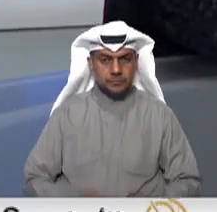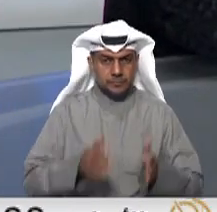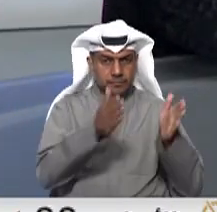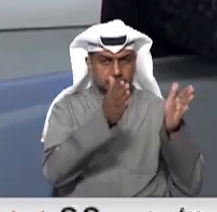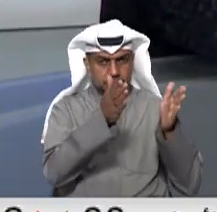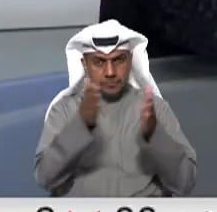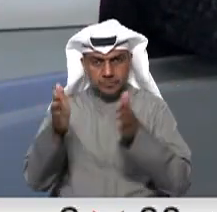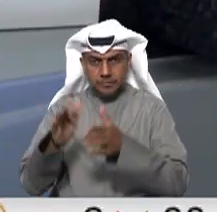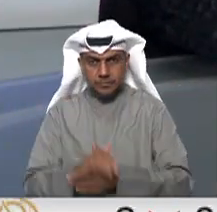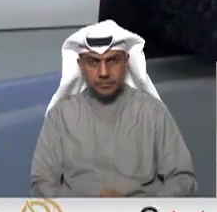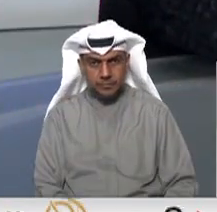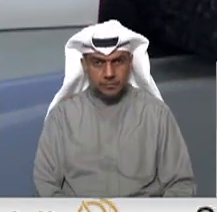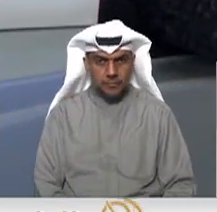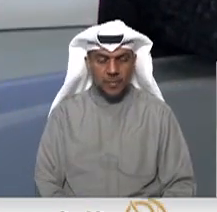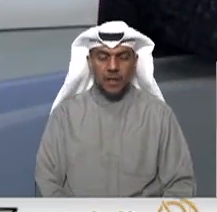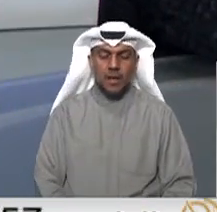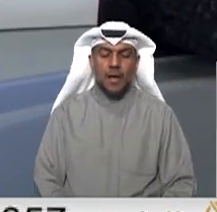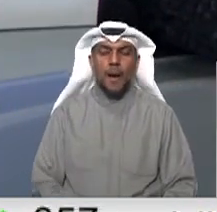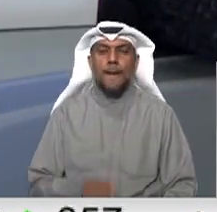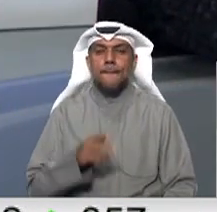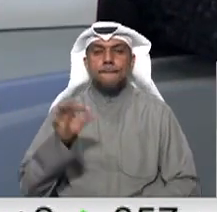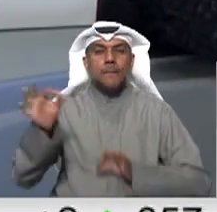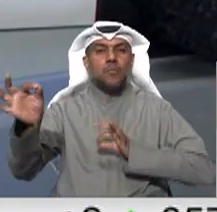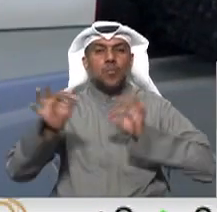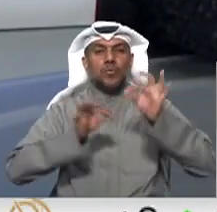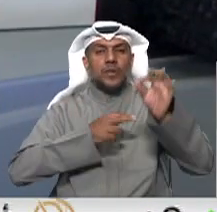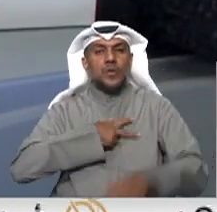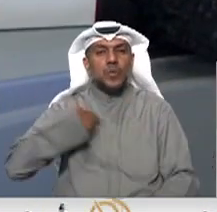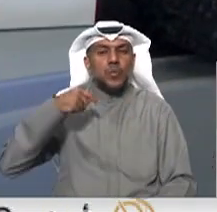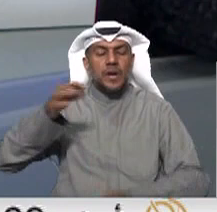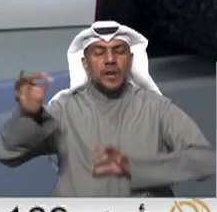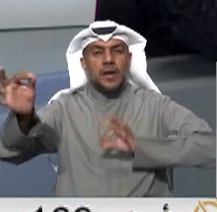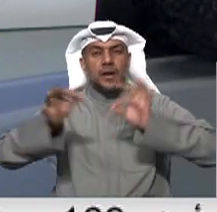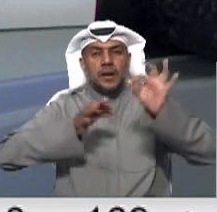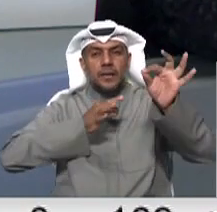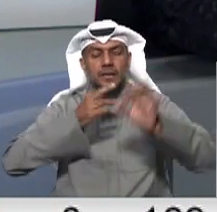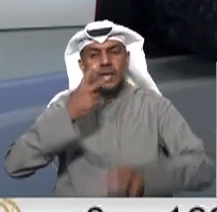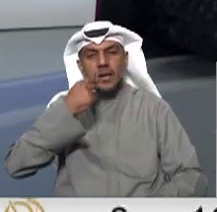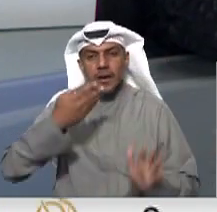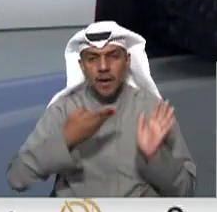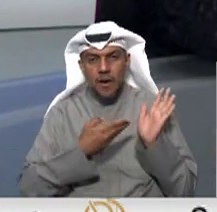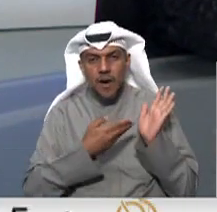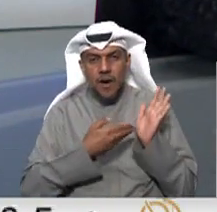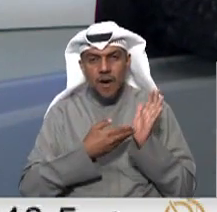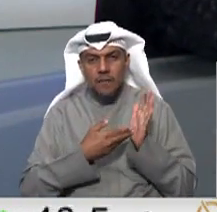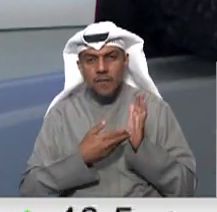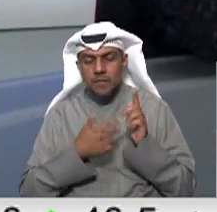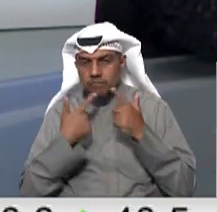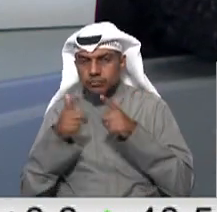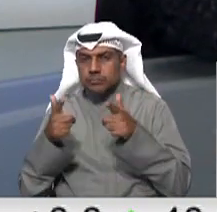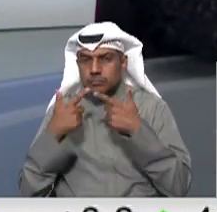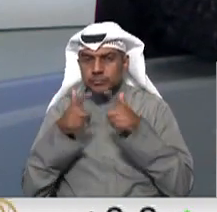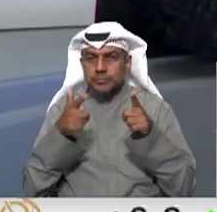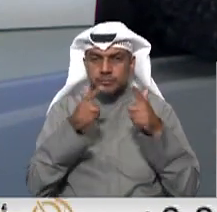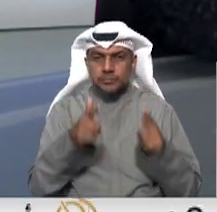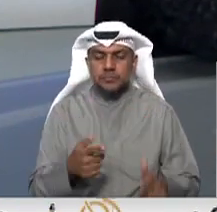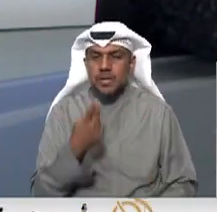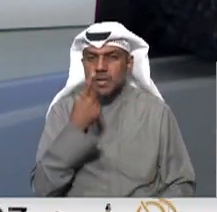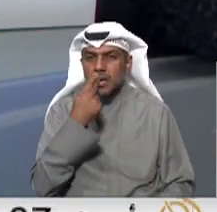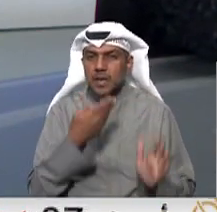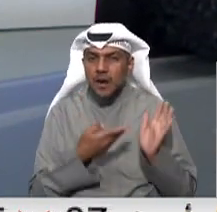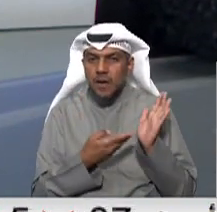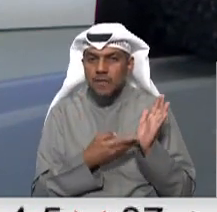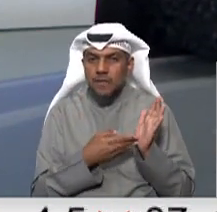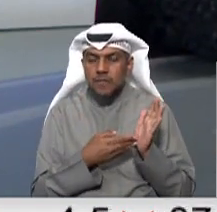أطلقت الأمانة العامة للمجلس الأعلى للتخطيط اليوم تقرير استشعار المخاطر الاجتماعية المرتبطة